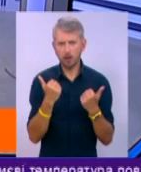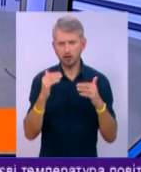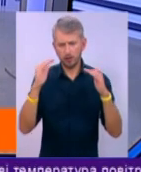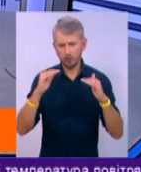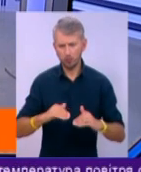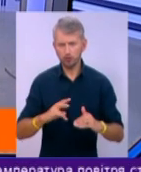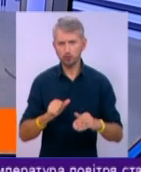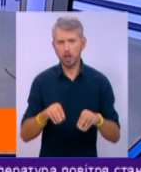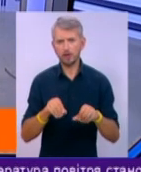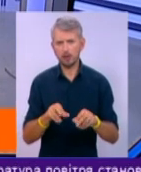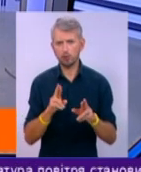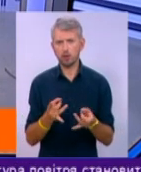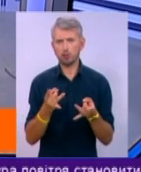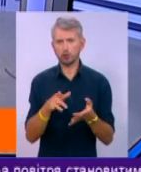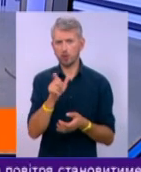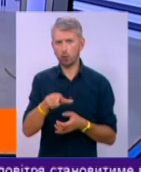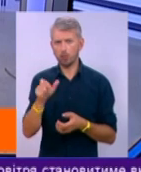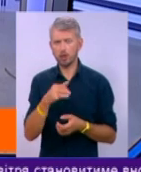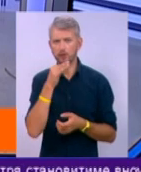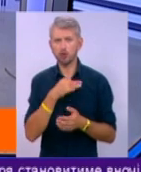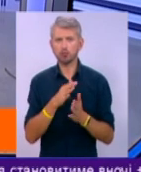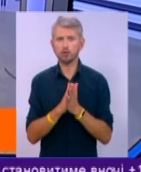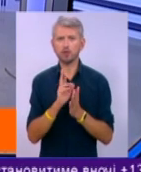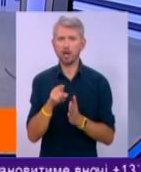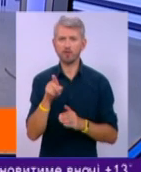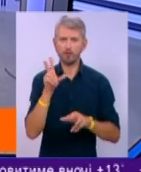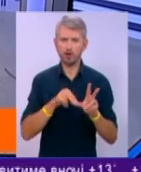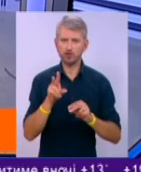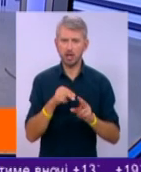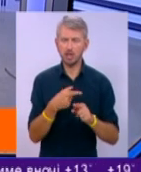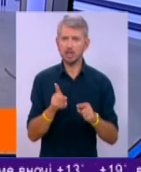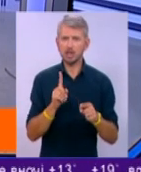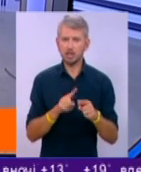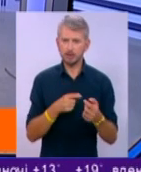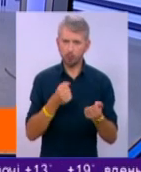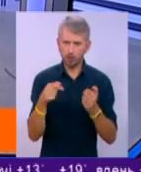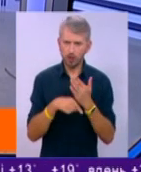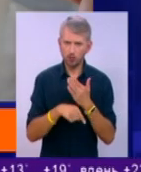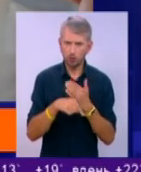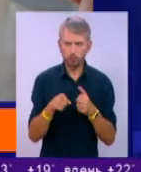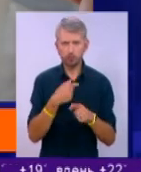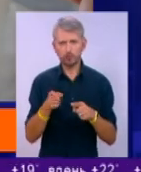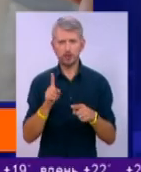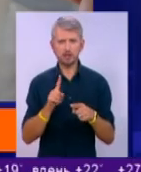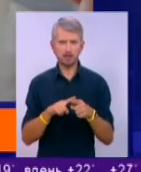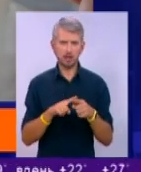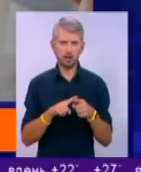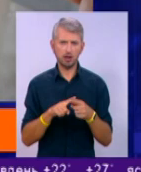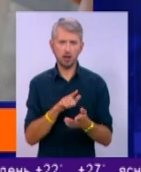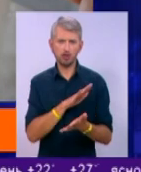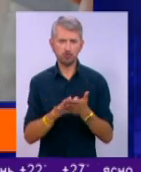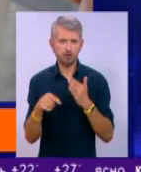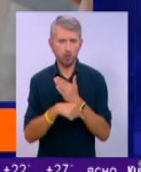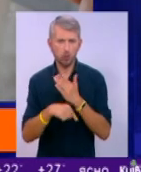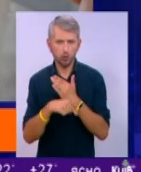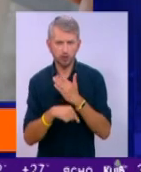на землю, як пересічні громадяни. Скажіть, будь ласка, як ви вважаєте, це боротьба з корупцією, чи це саме чиста